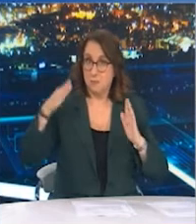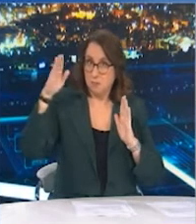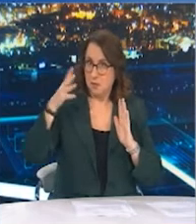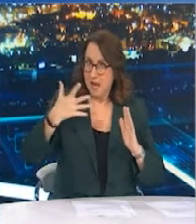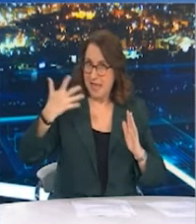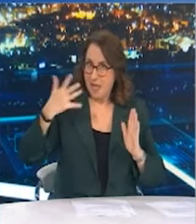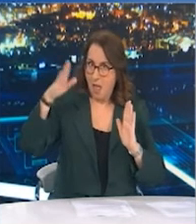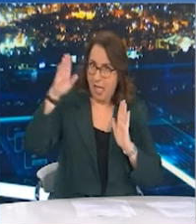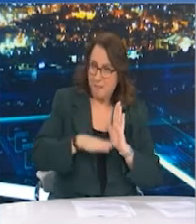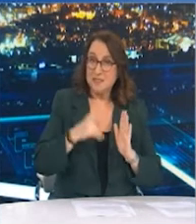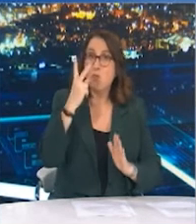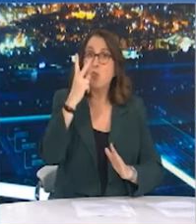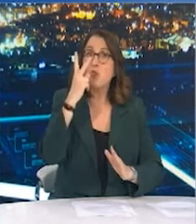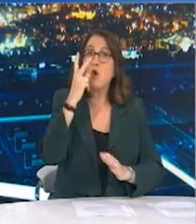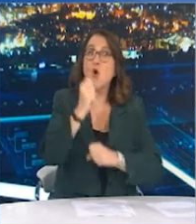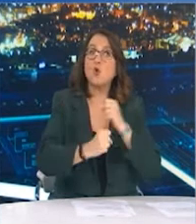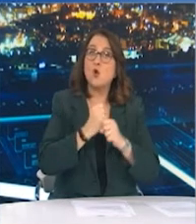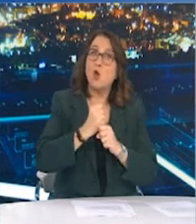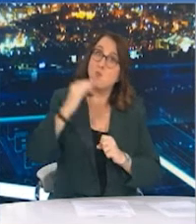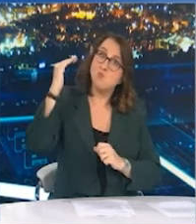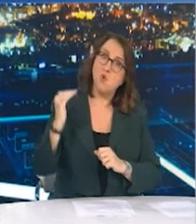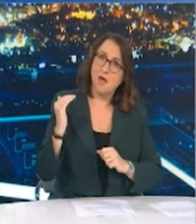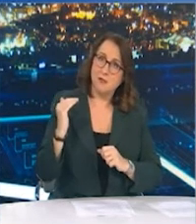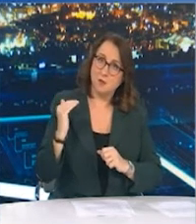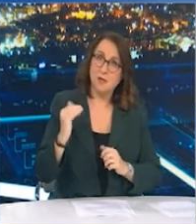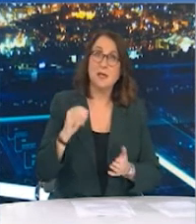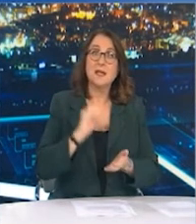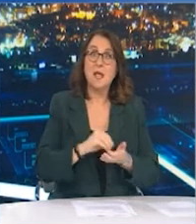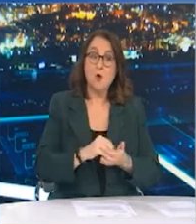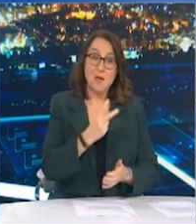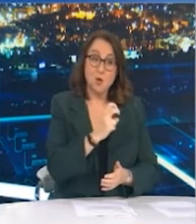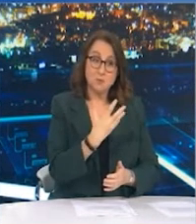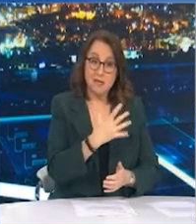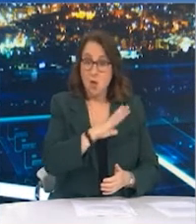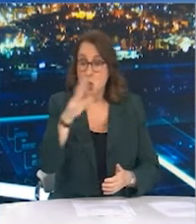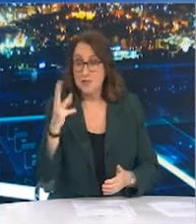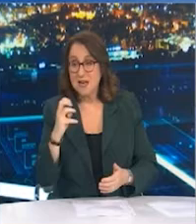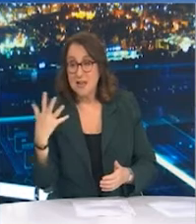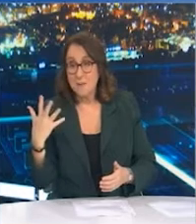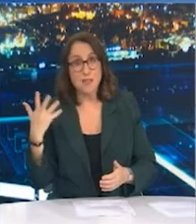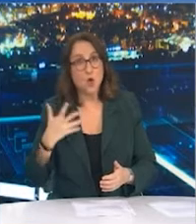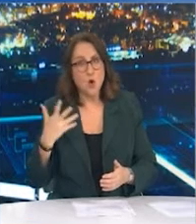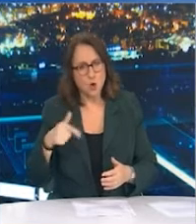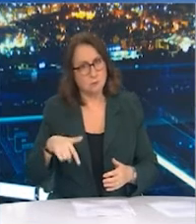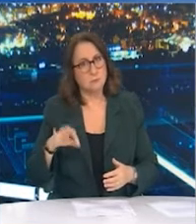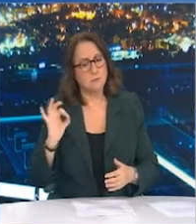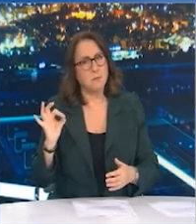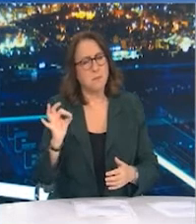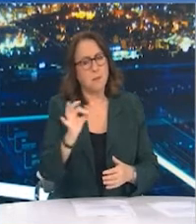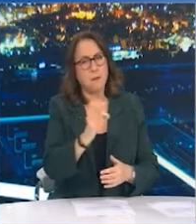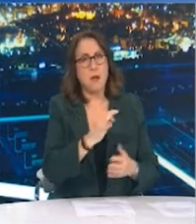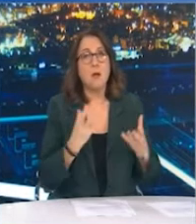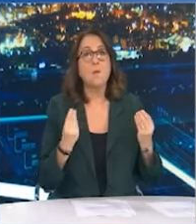της επίπτωσης της λίμωξης στην ηλικιακή ομάδα των νεαρών ενηλίκων 25 με 35 ετών, που προφανώς οφείλεται και στην